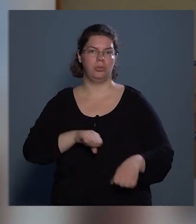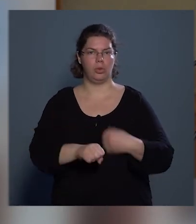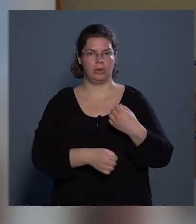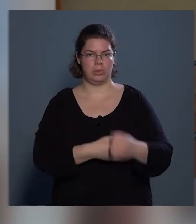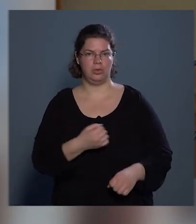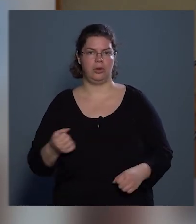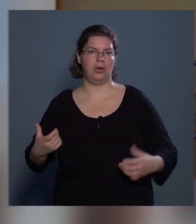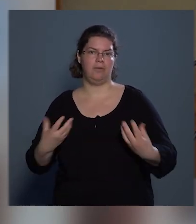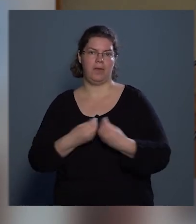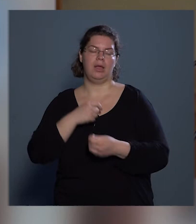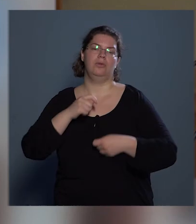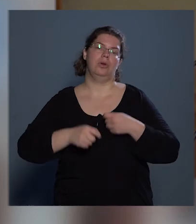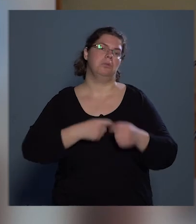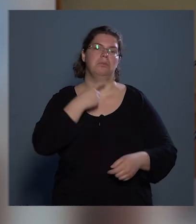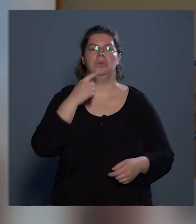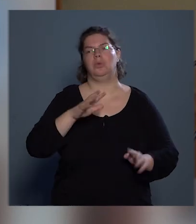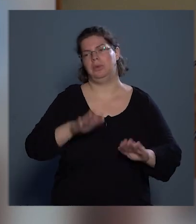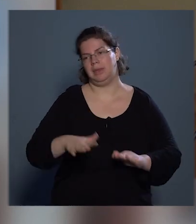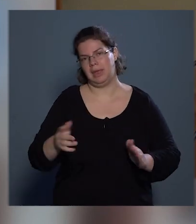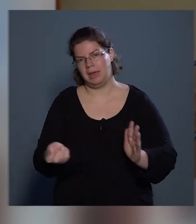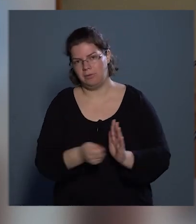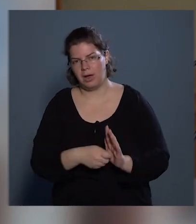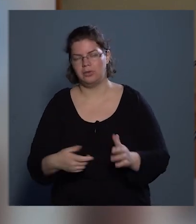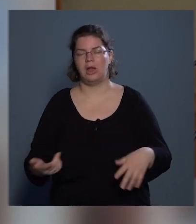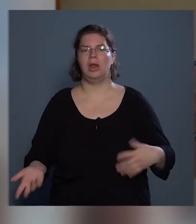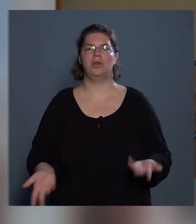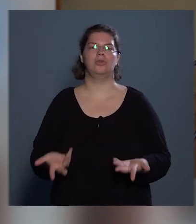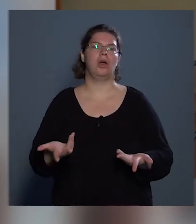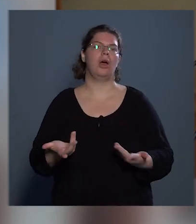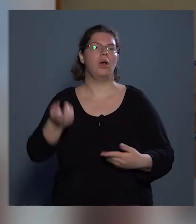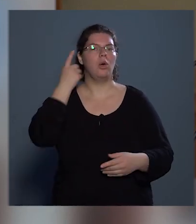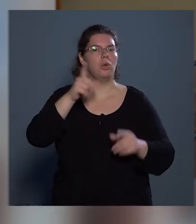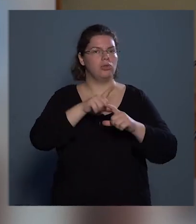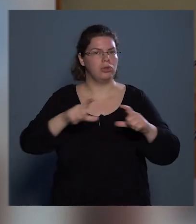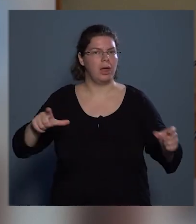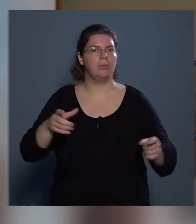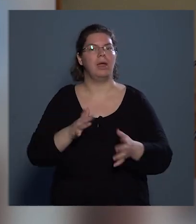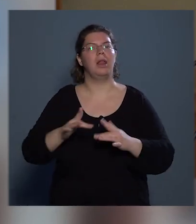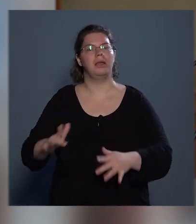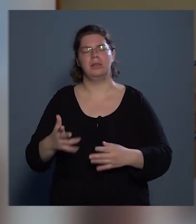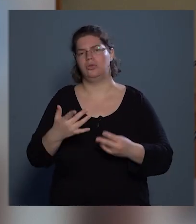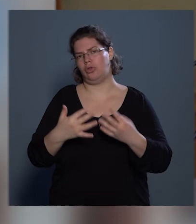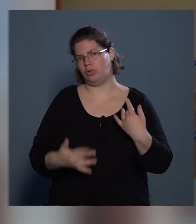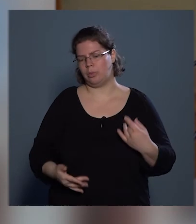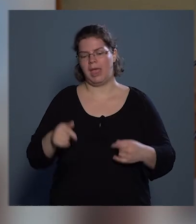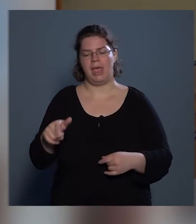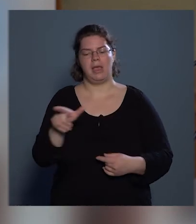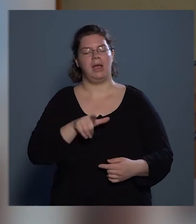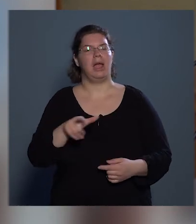foglalkozik, tehát mondjuk székek vásárlása, okostábla elhelyezése, stb. Ez a két összeg